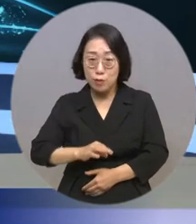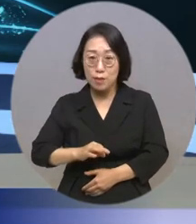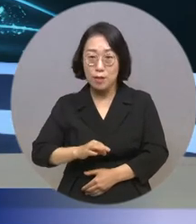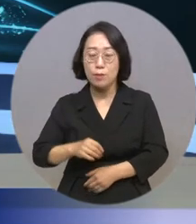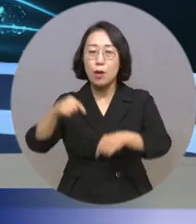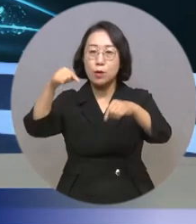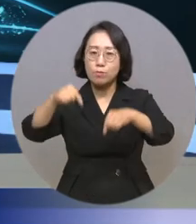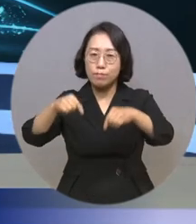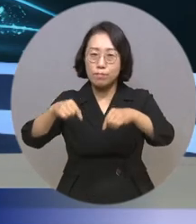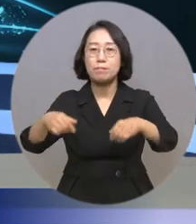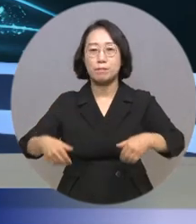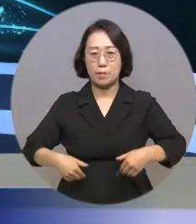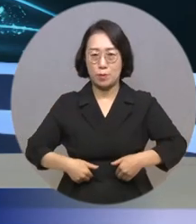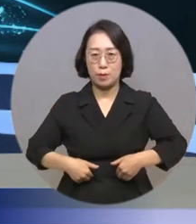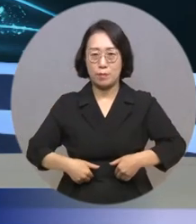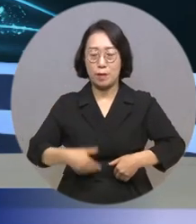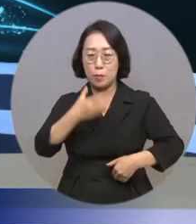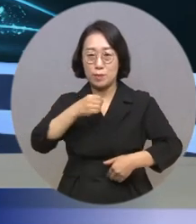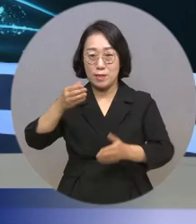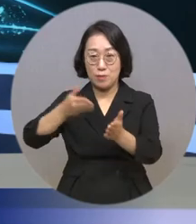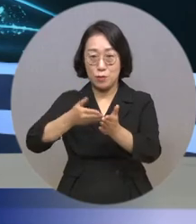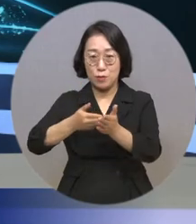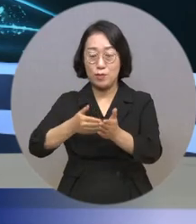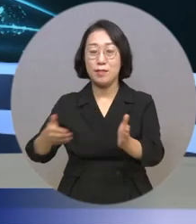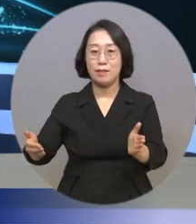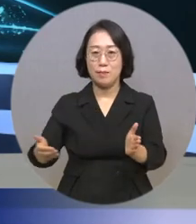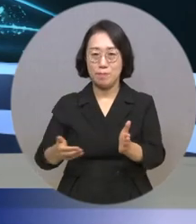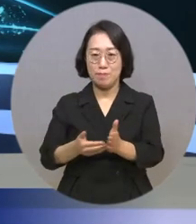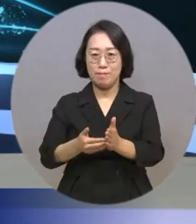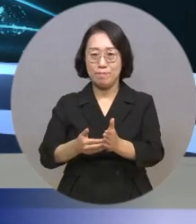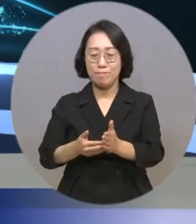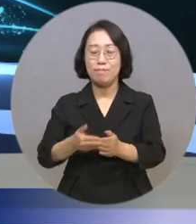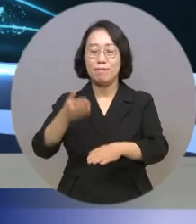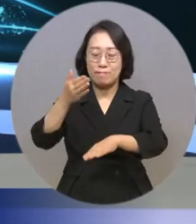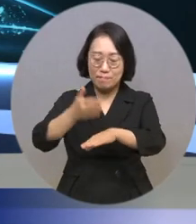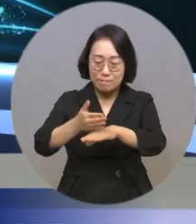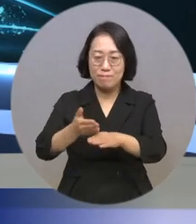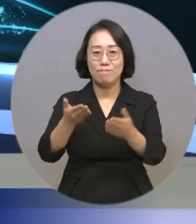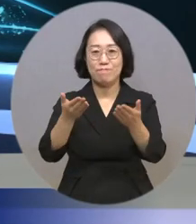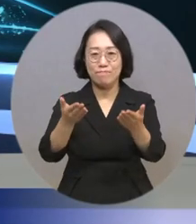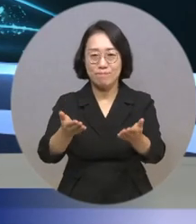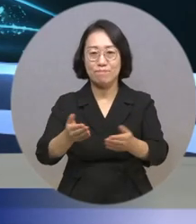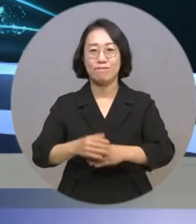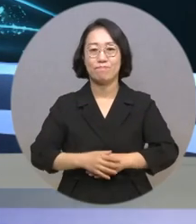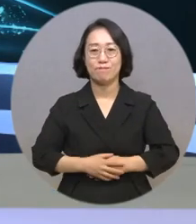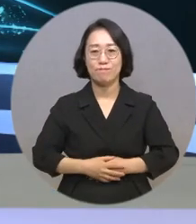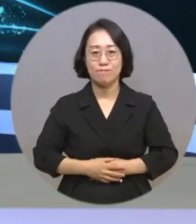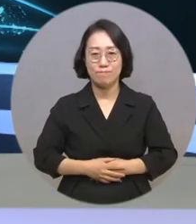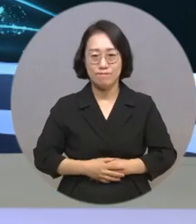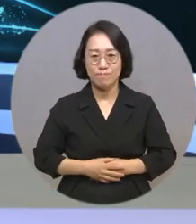필요하겠습니다. 이상 복지TV 뉴스를 마칩니다. 시청해주신 여러분 고맙습니다.